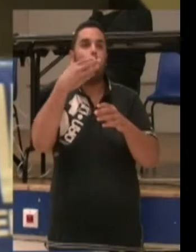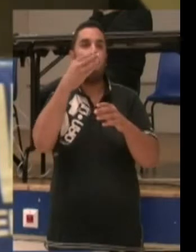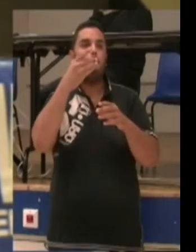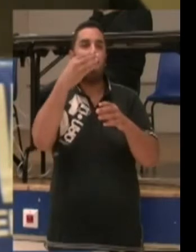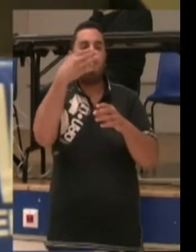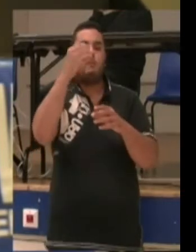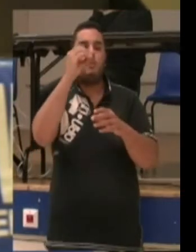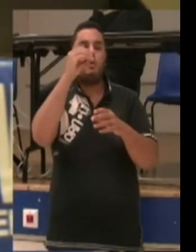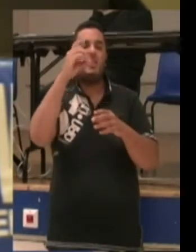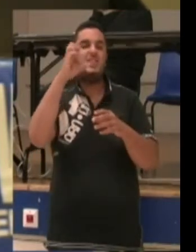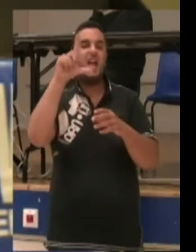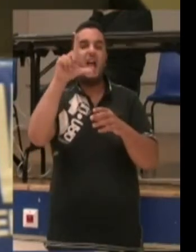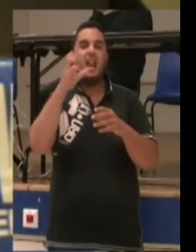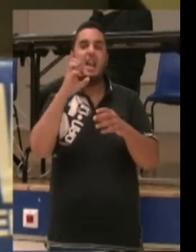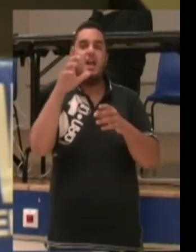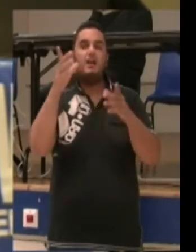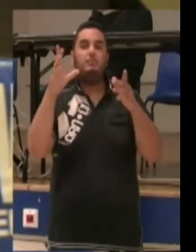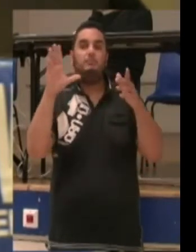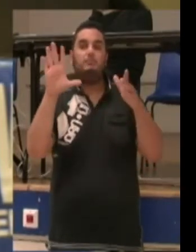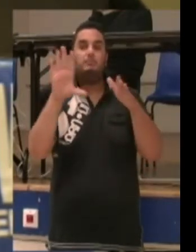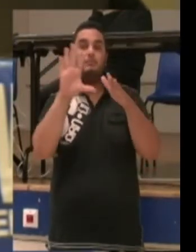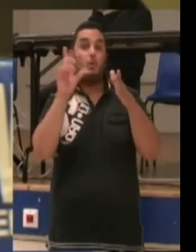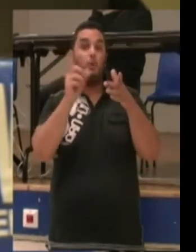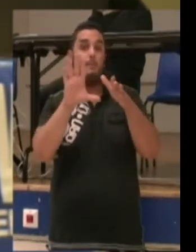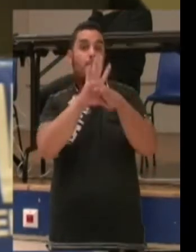prendre conscience à nos frères, à nos sœurs,